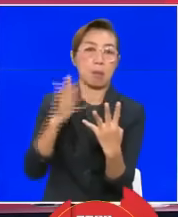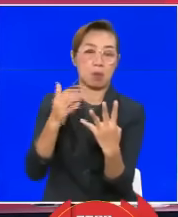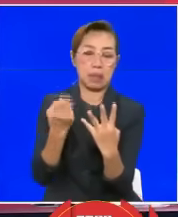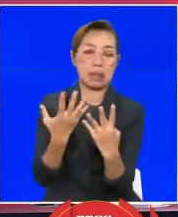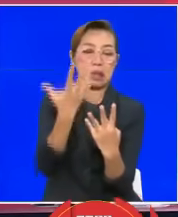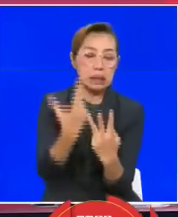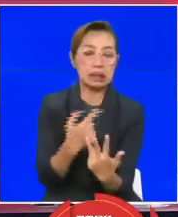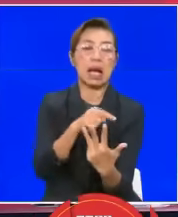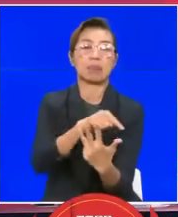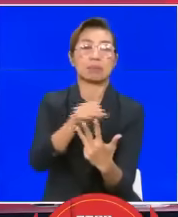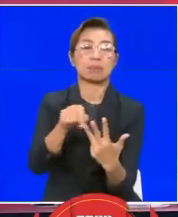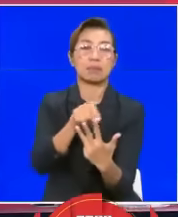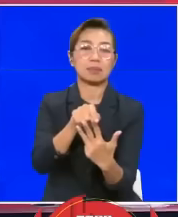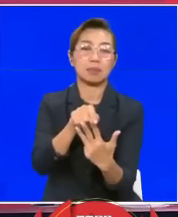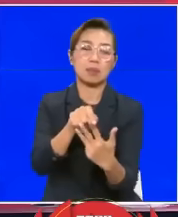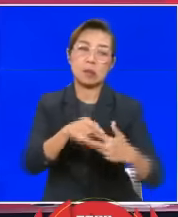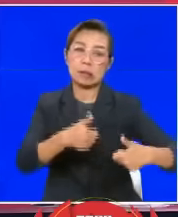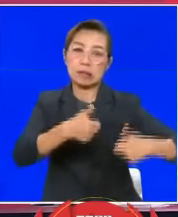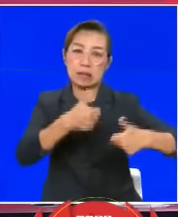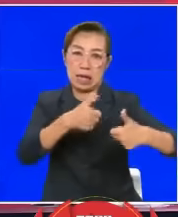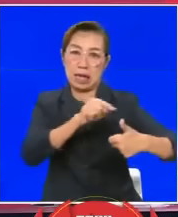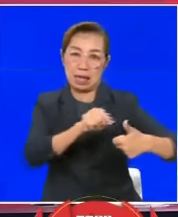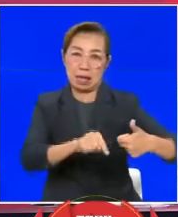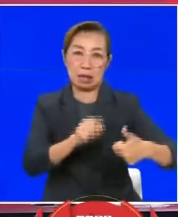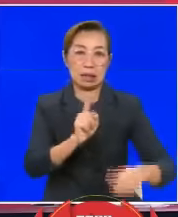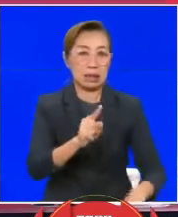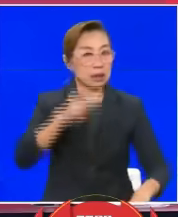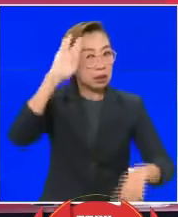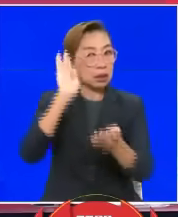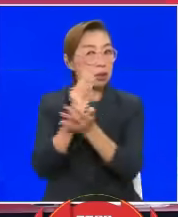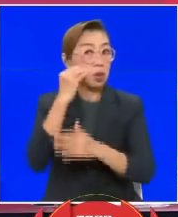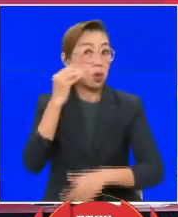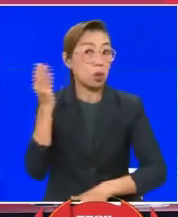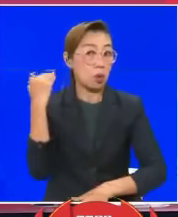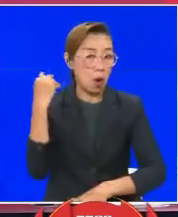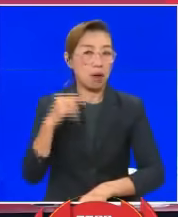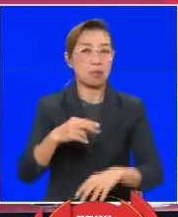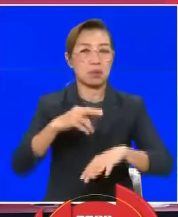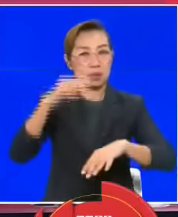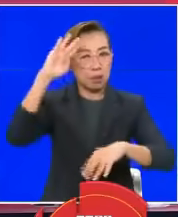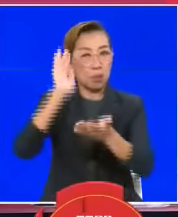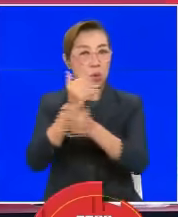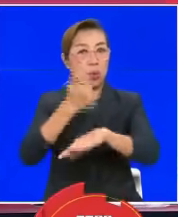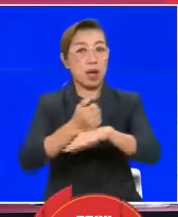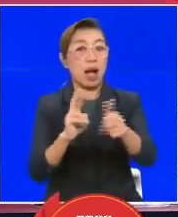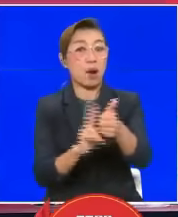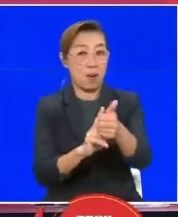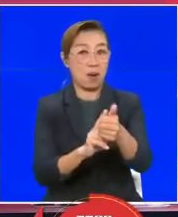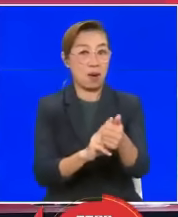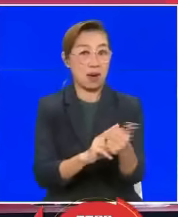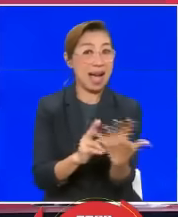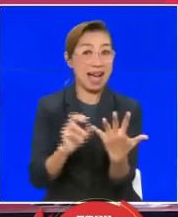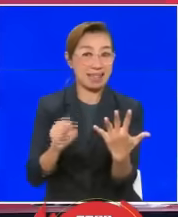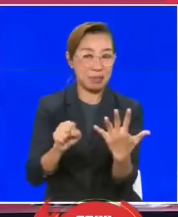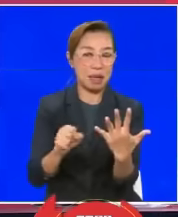ต่ายโอ้โหนี่ก็เรียกว่าขับเคี้ยวกันไม่เยอะเลยเพราะบิ๊กโจ๊กนี่เป็นรพตรอาวุโสอันดับ 1อ่ะคือช่วงเวลานี้ก็ยังคงมีลุ้นนะว่าจะมีการ